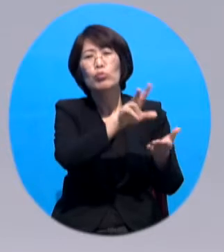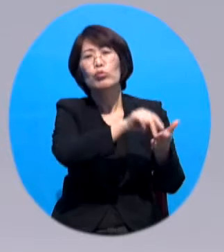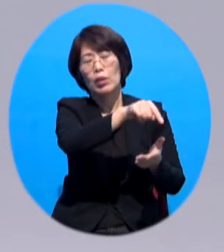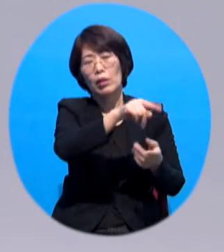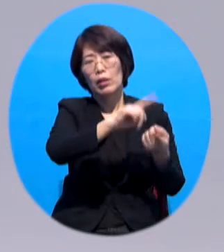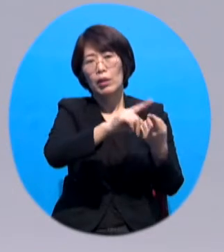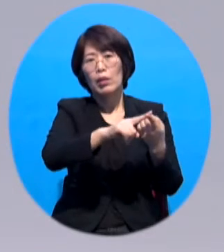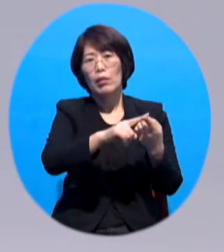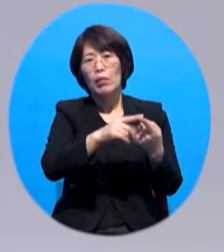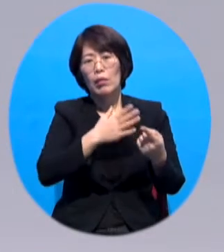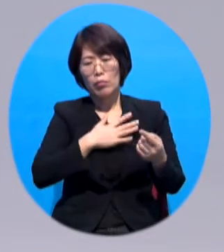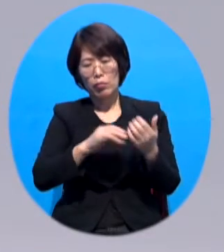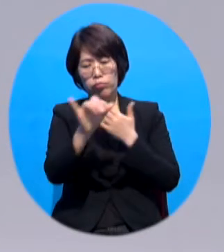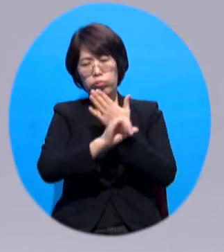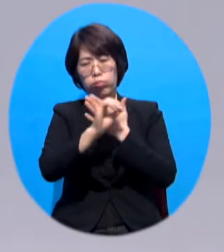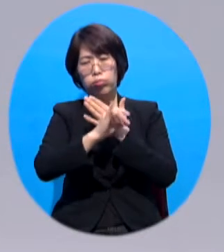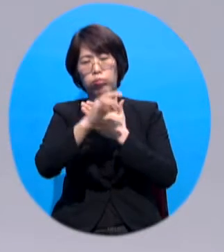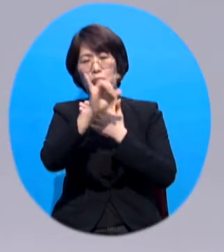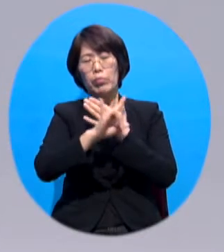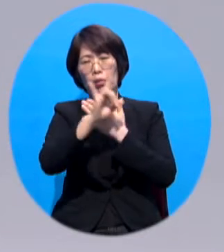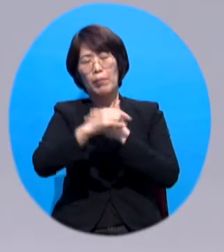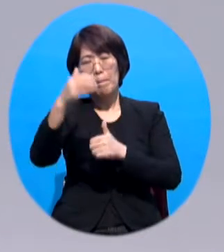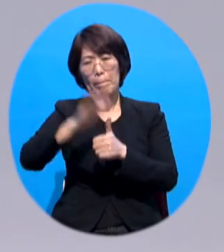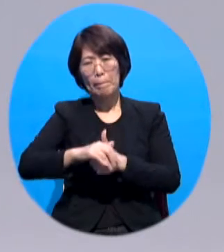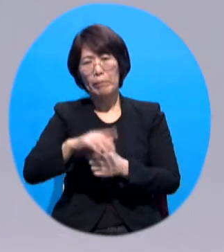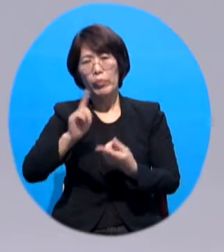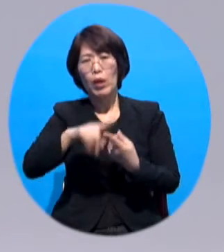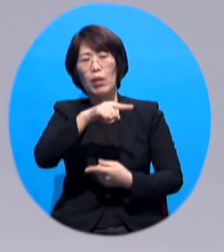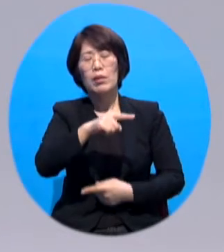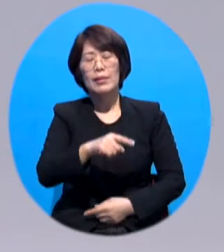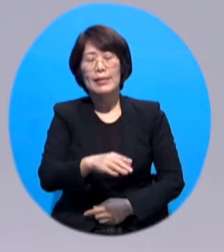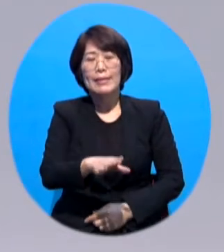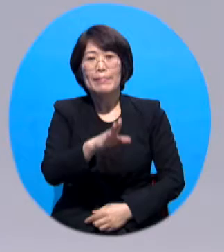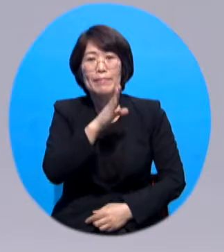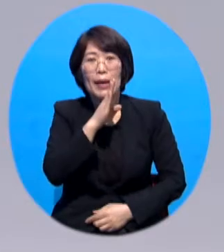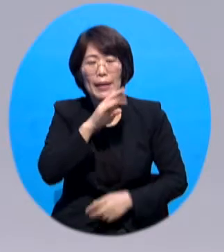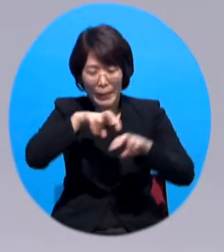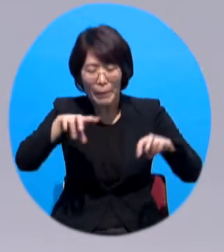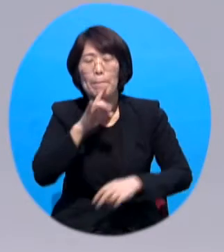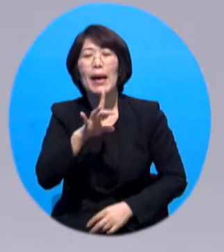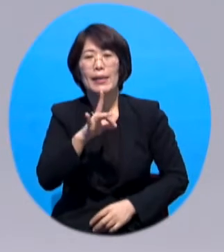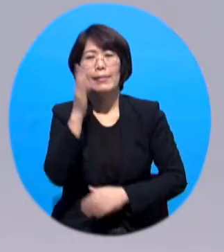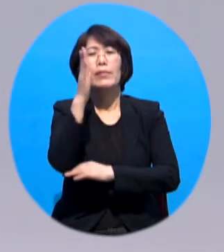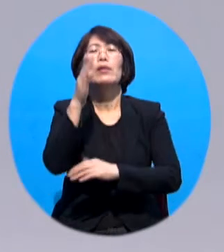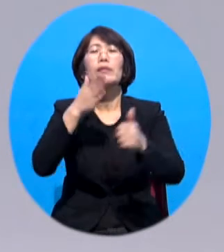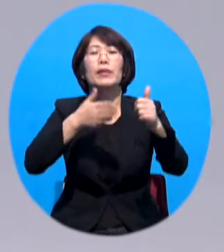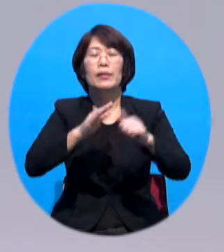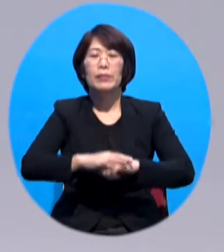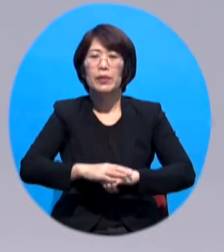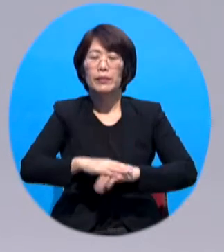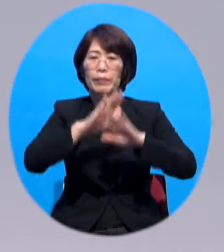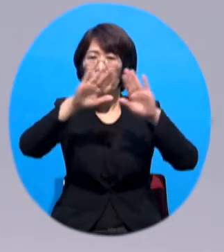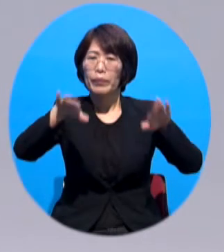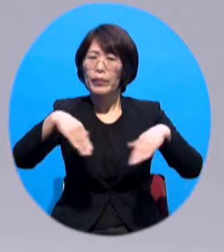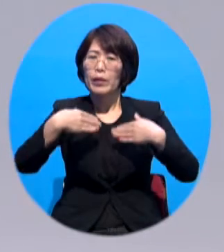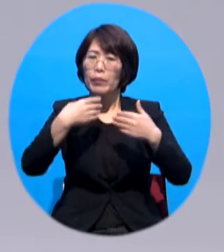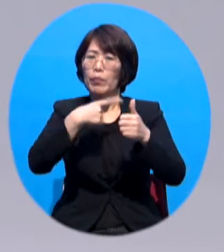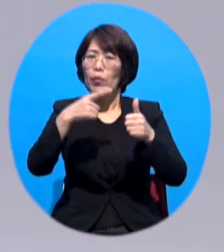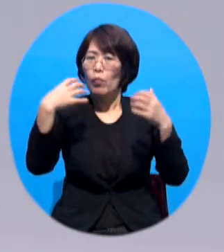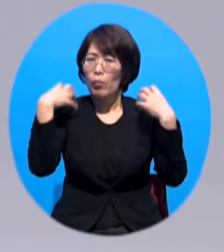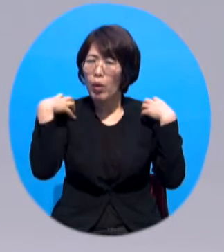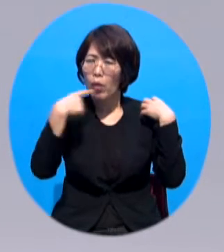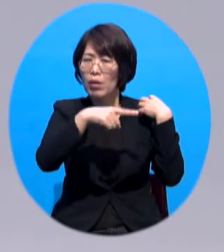핑계를 미룬다 라고 말씀하시는데 명확한 팩트를 가지고 이야기 하십시오 독액 청 사상 최대의 비리